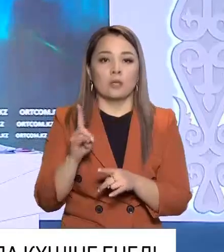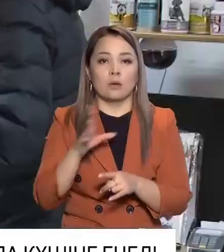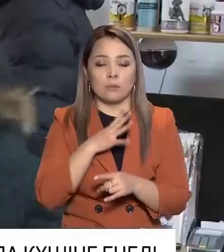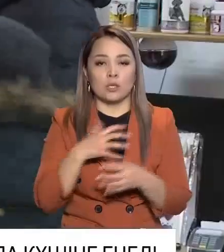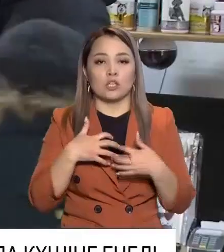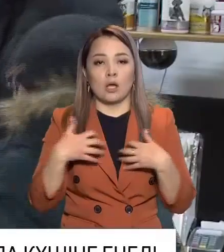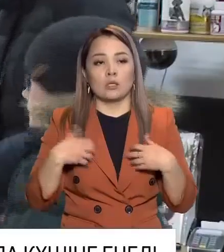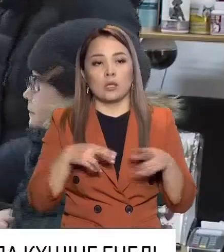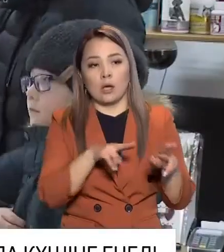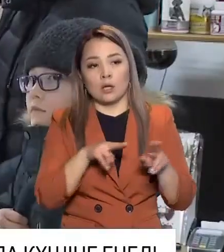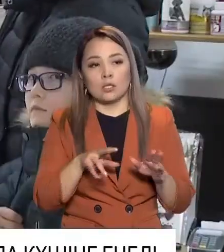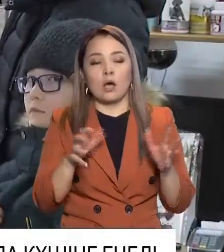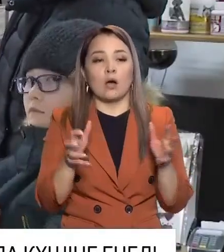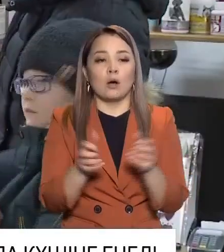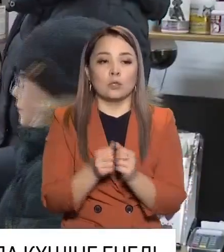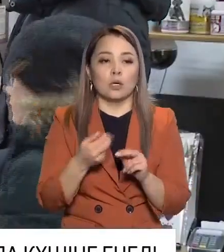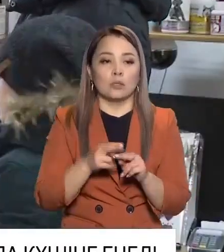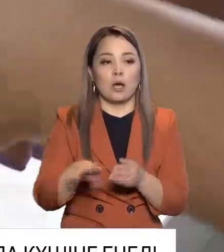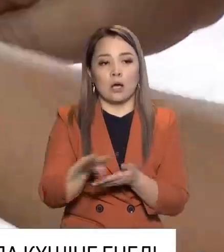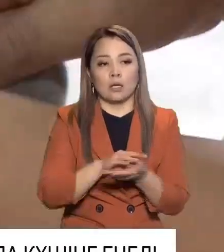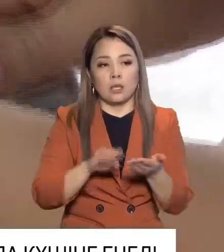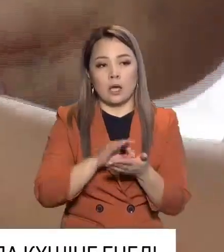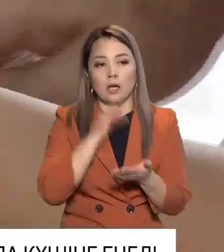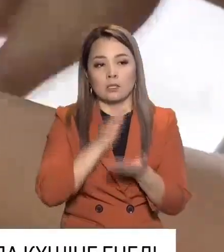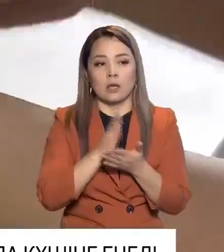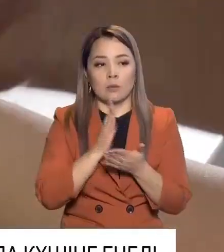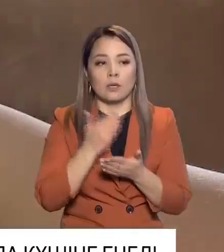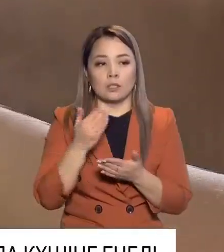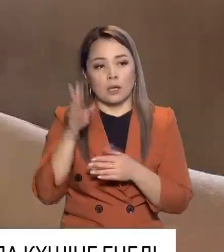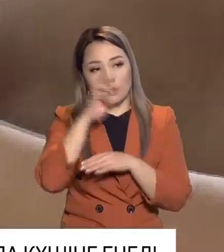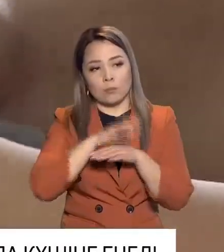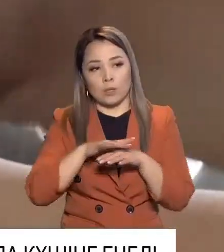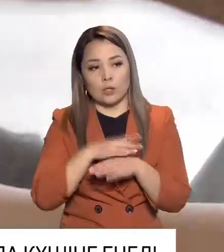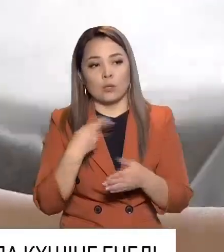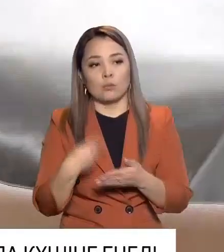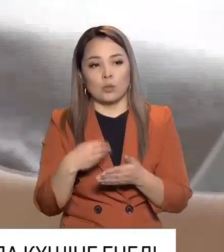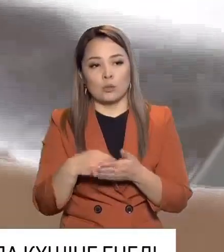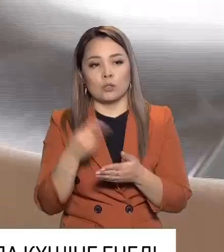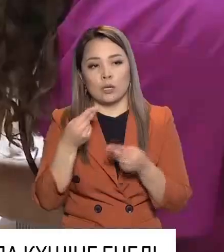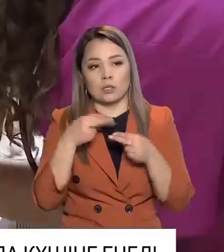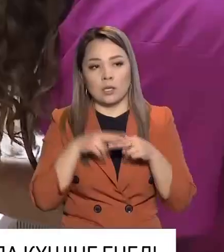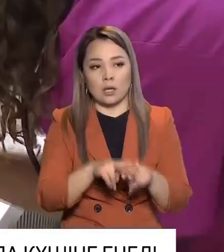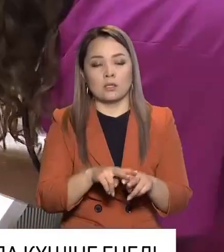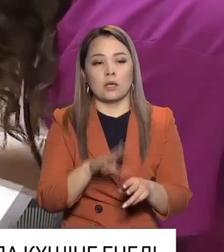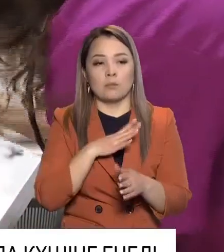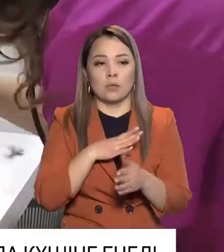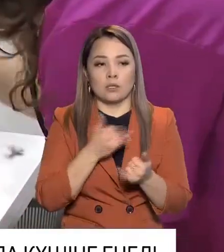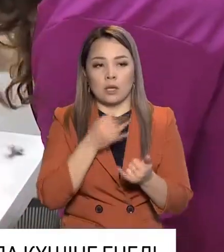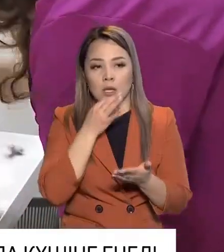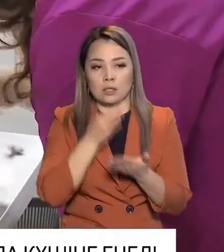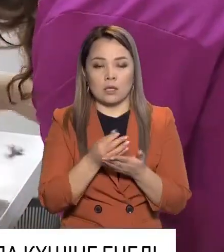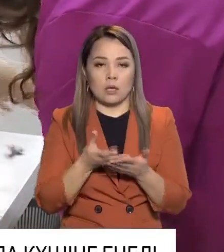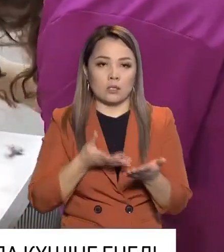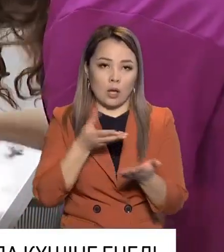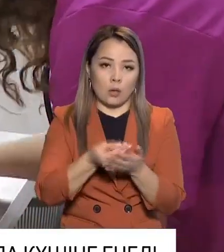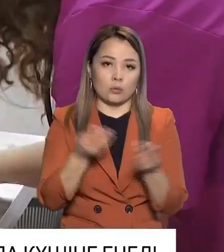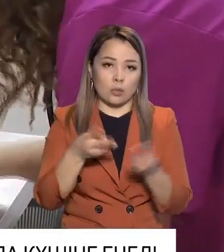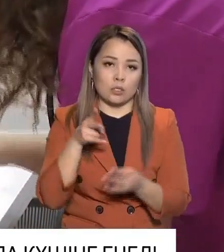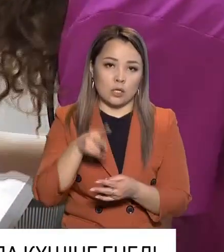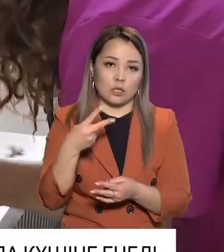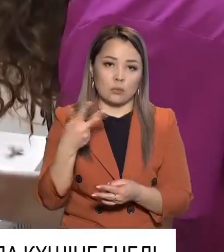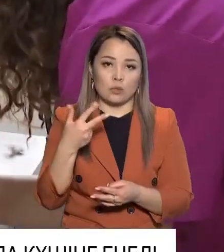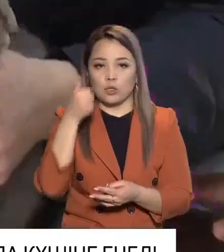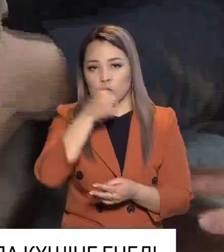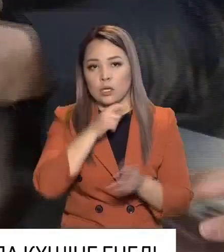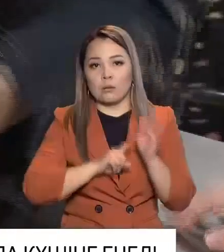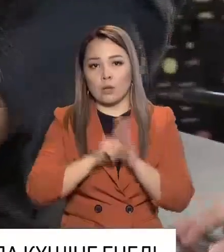жануарларды ату, аулау тәртібі де қайта қаралады. Енді оларды мемлекеттік бюджет есебінен залалсыздандыру тиіс. Ал 2023